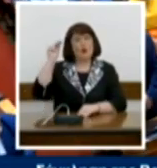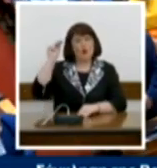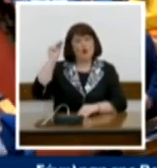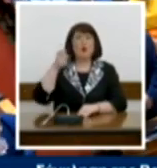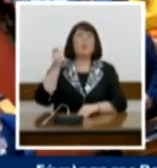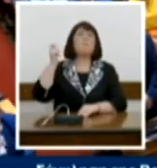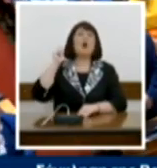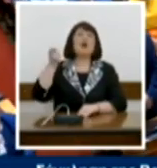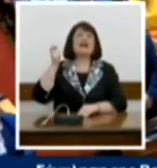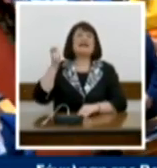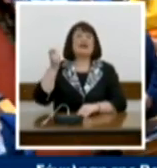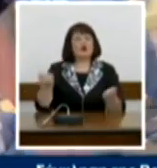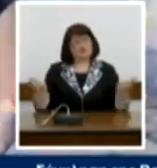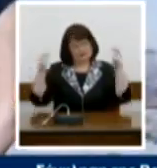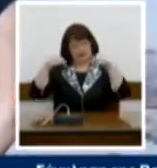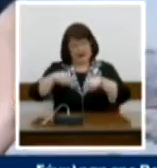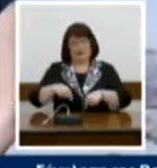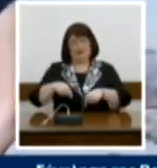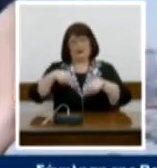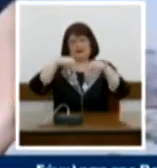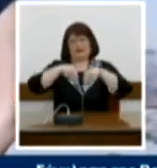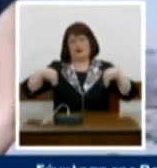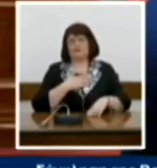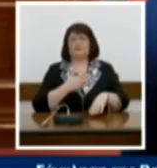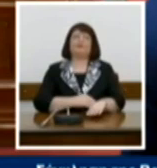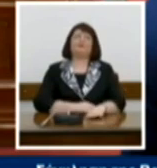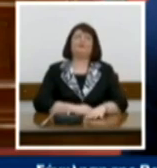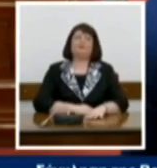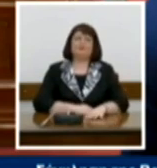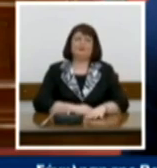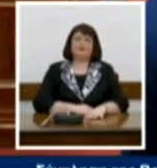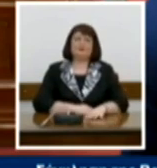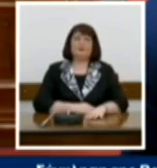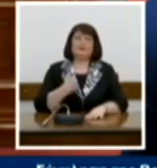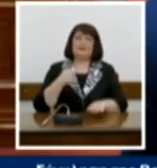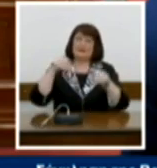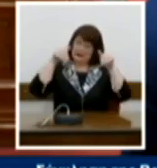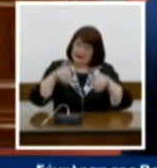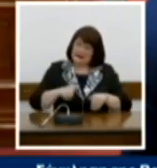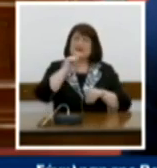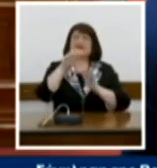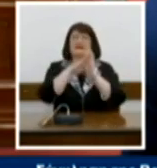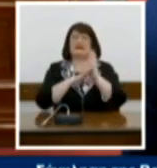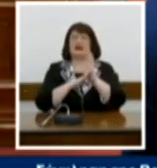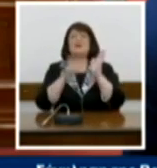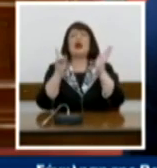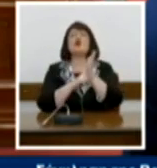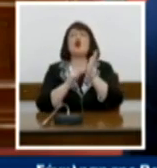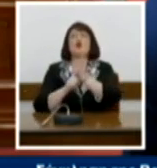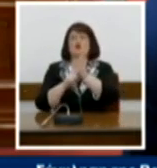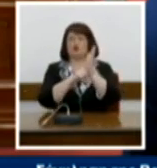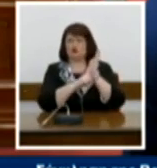Ενώ 4 μουσουλμάνοι βουλευτές της Νέας Βουλής ορκίστηκαν στο Κοράνι. Να υπακούω στο Σύνταγμα και τους νόμους.